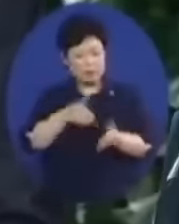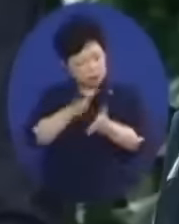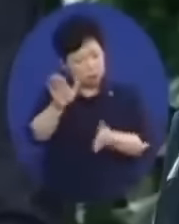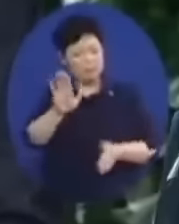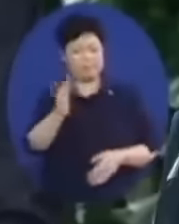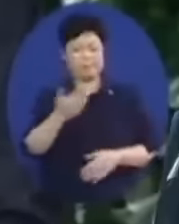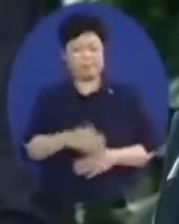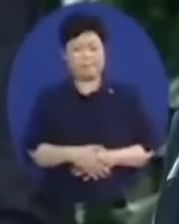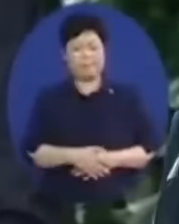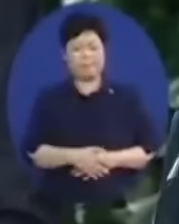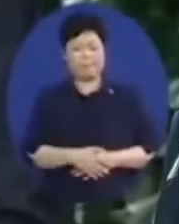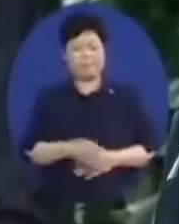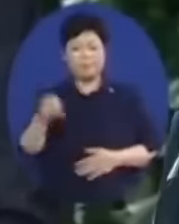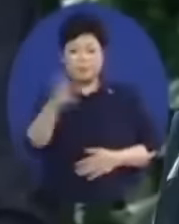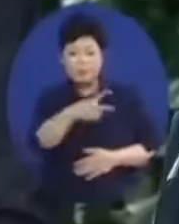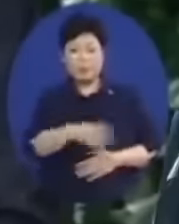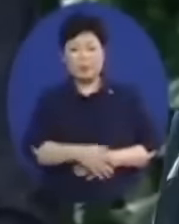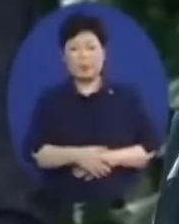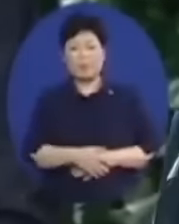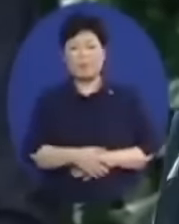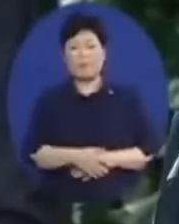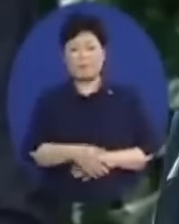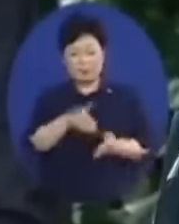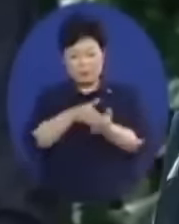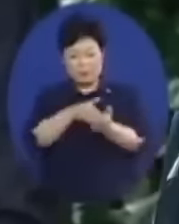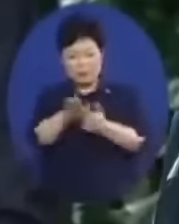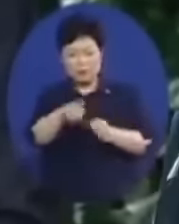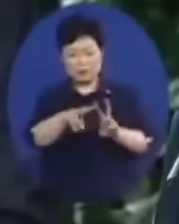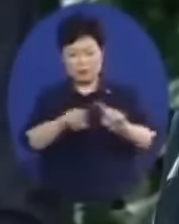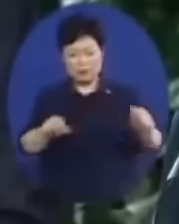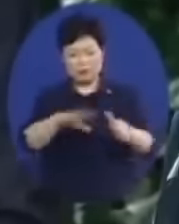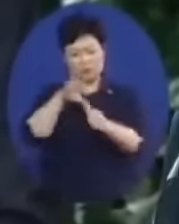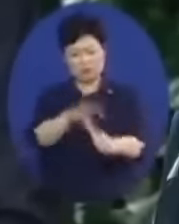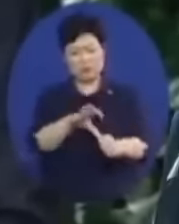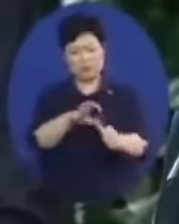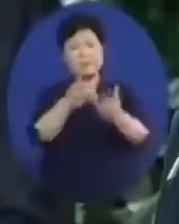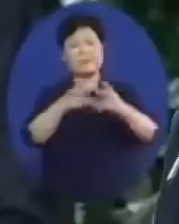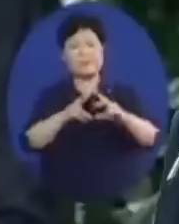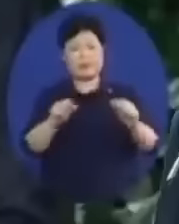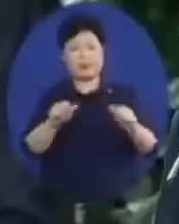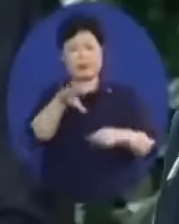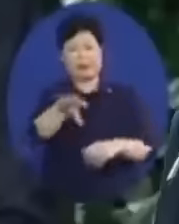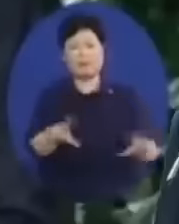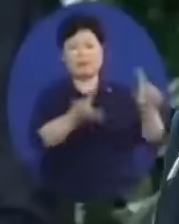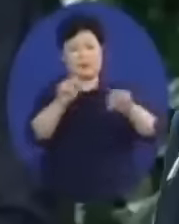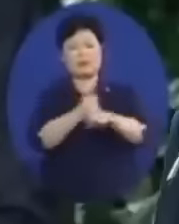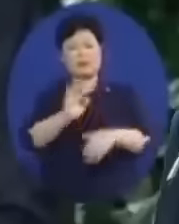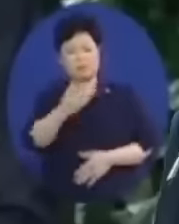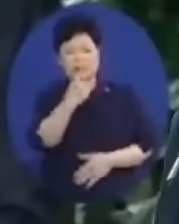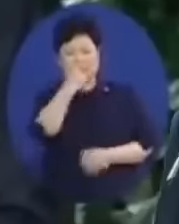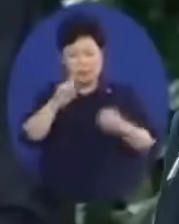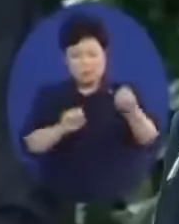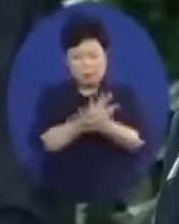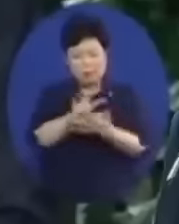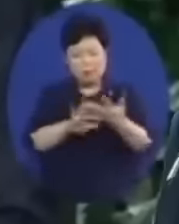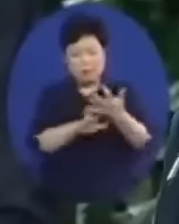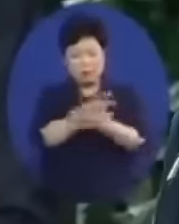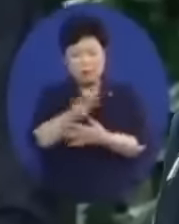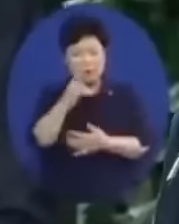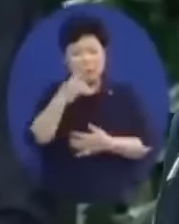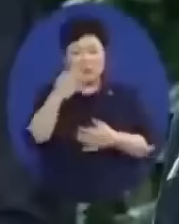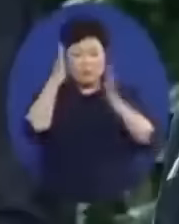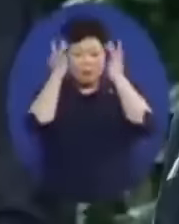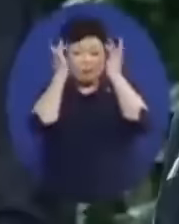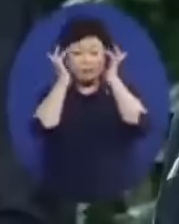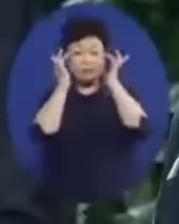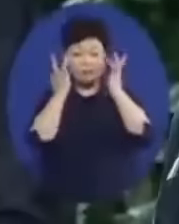쫓겨났습니다. 그리고 쫓겨난 그 땅은 저주받은 땅에서 살게 되는 것입니다. 가시와 은극기가 나고 이마에